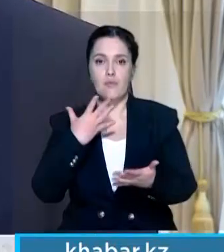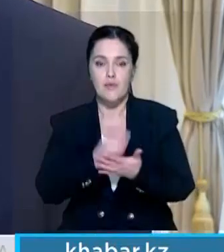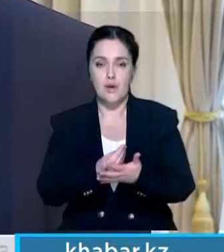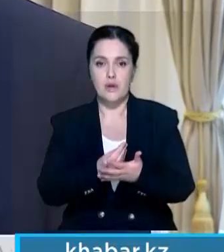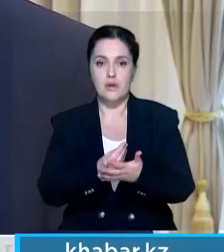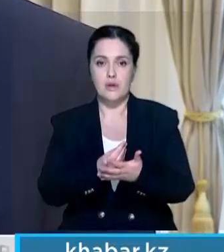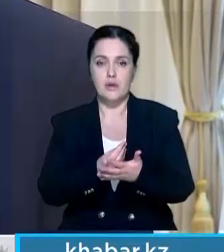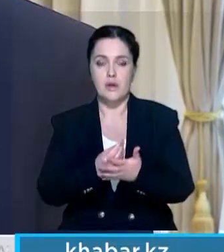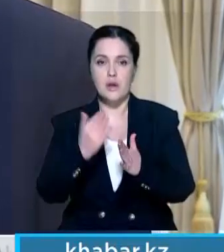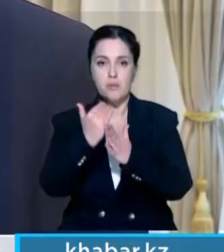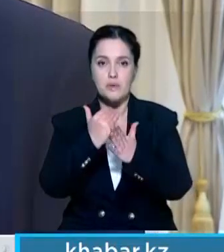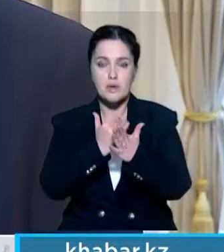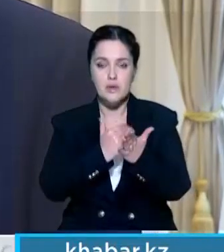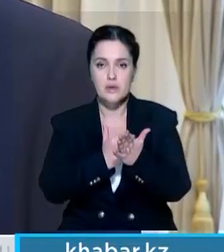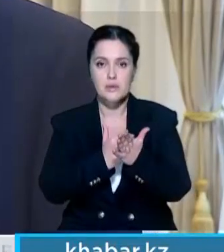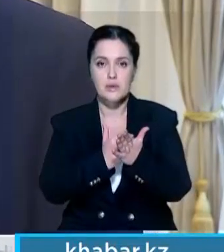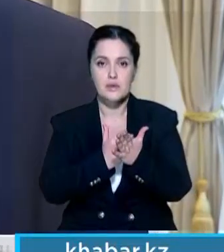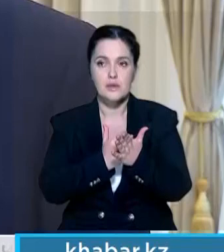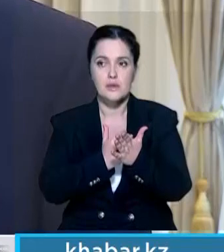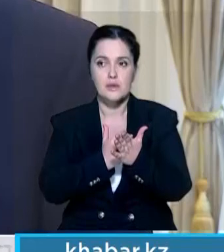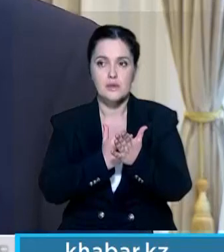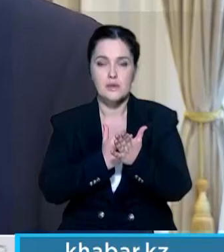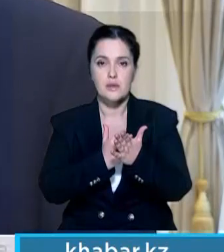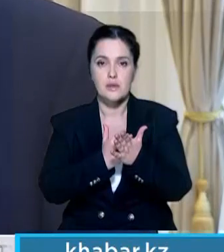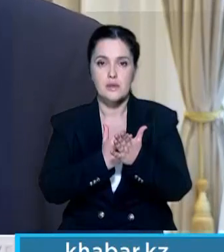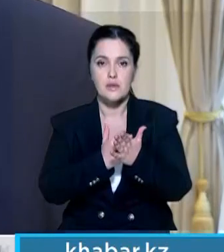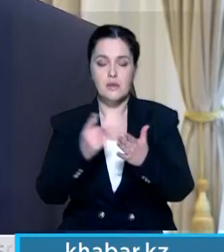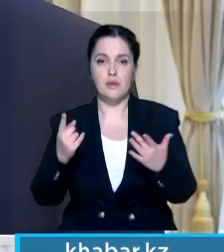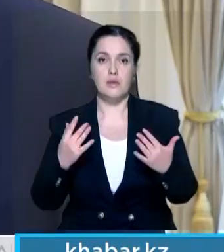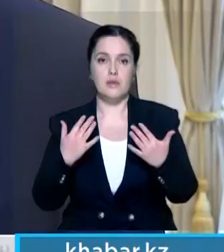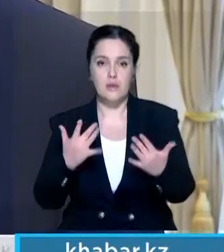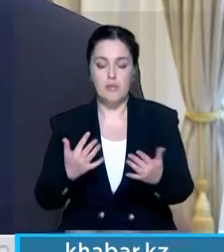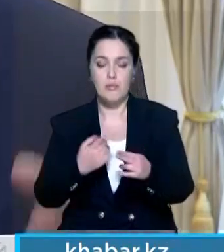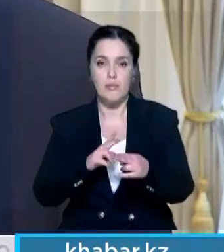в эти программы, образовательные программы. Работодатель сегодня требует кадры, не соответствуют.